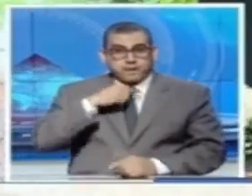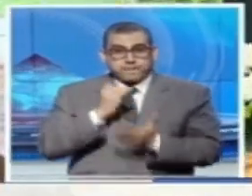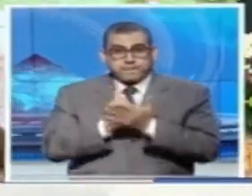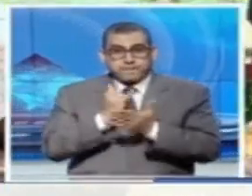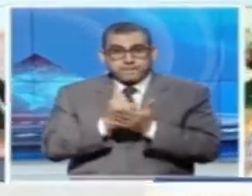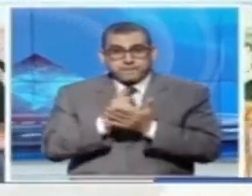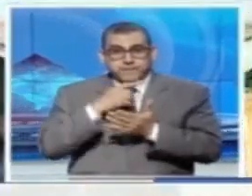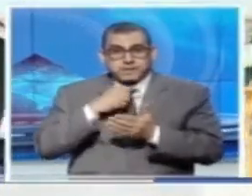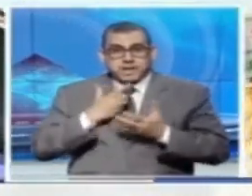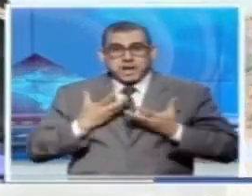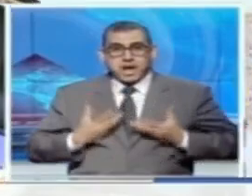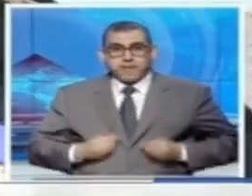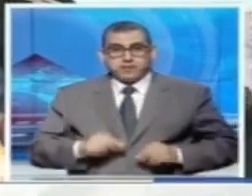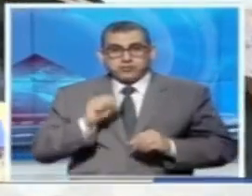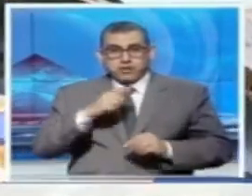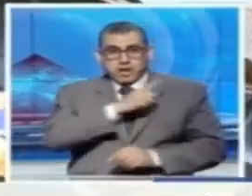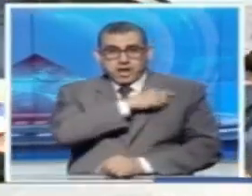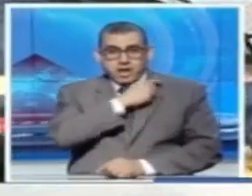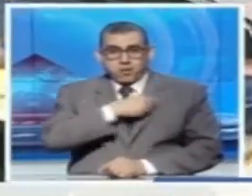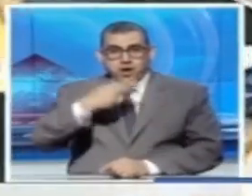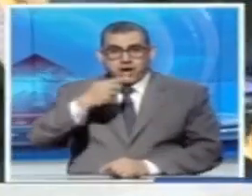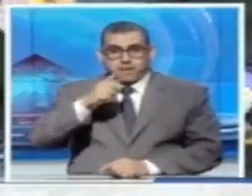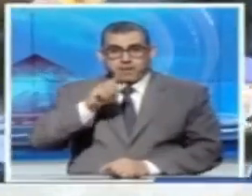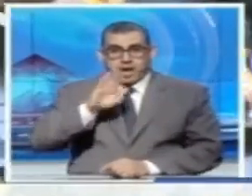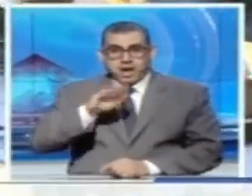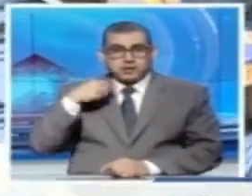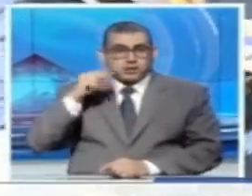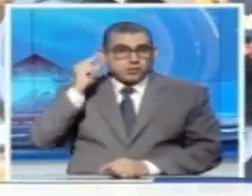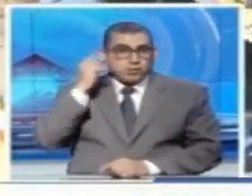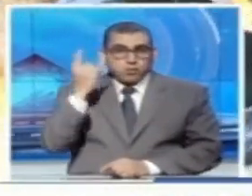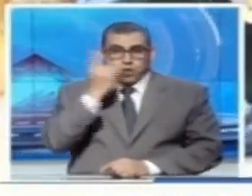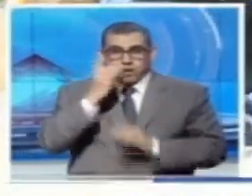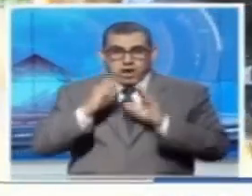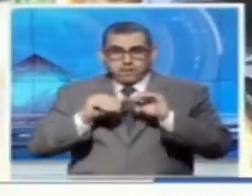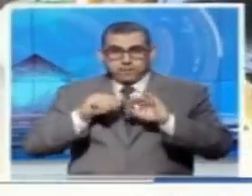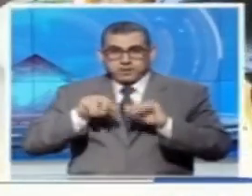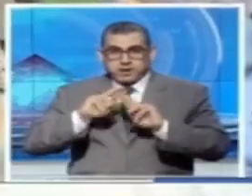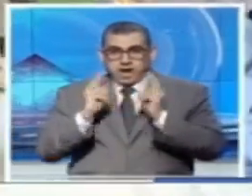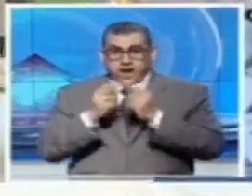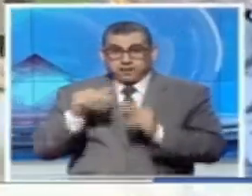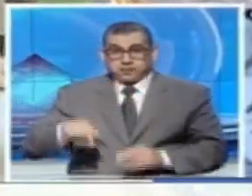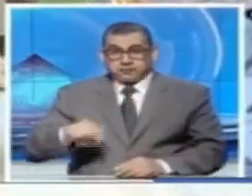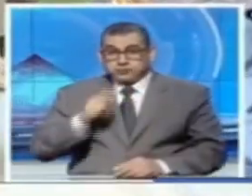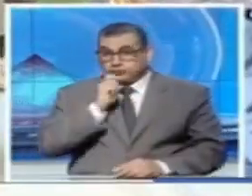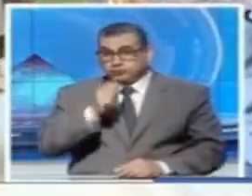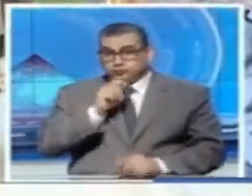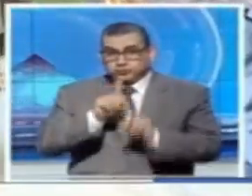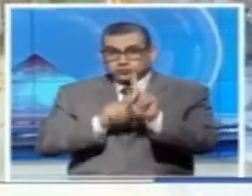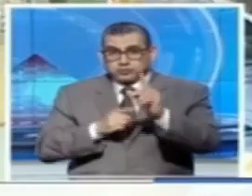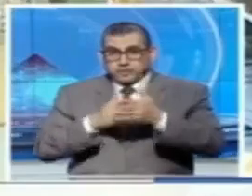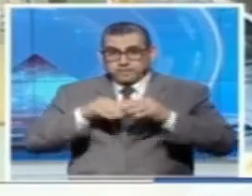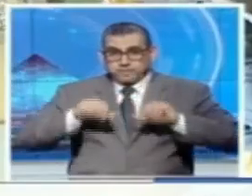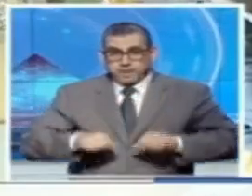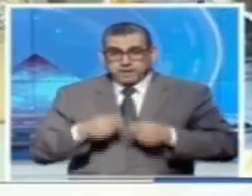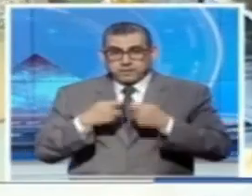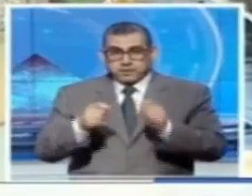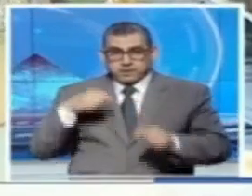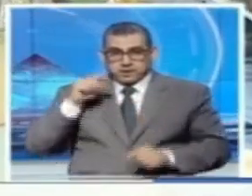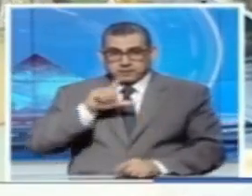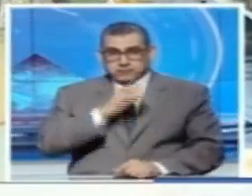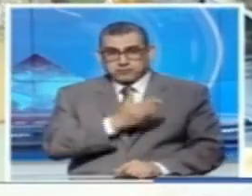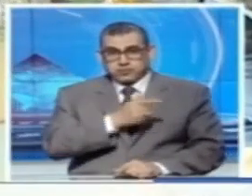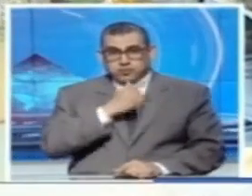الأمنية بحضور اللواء عباس كامل رئيس المخابرات العامة. المتحدث الرسمي باسم رئاسة